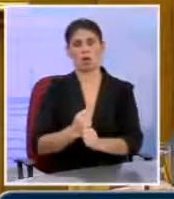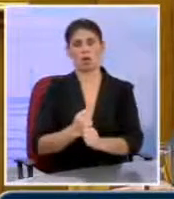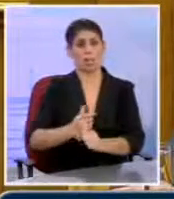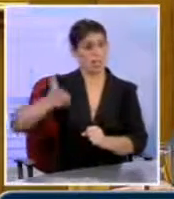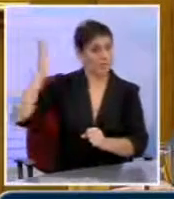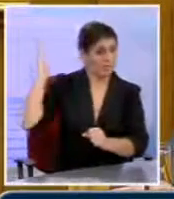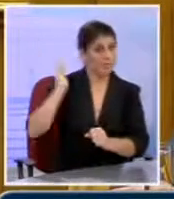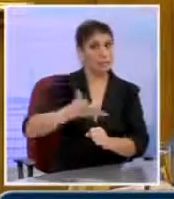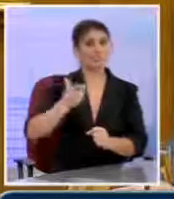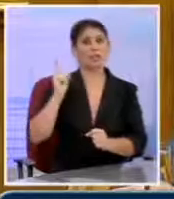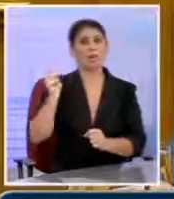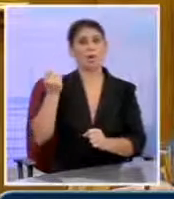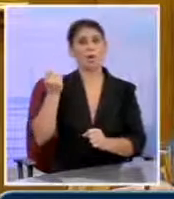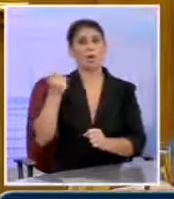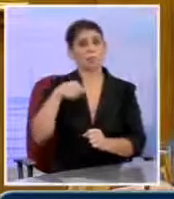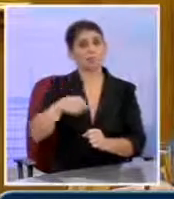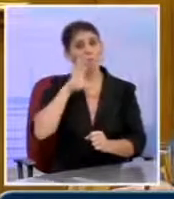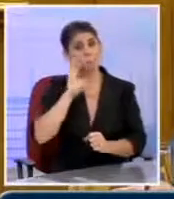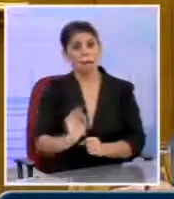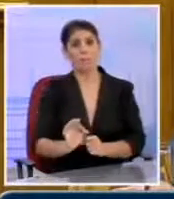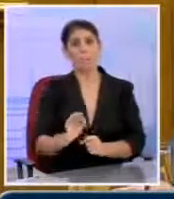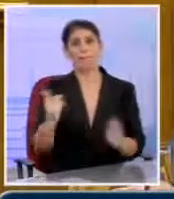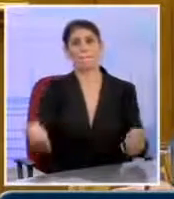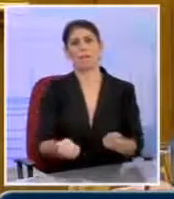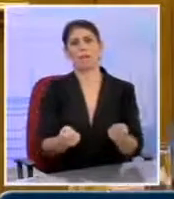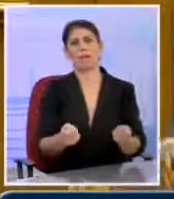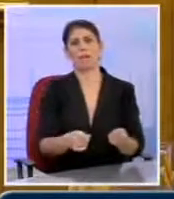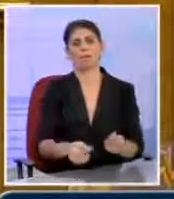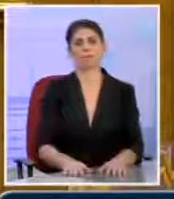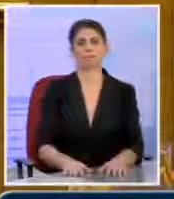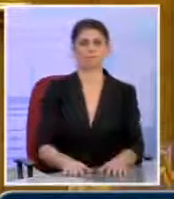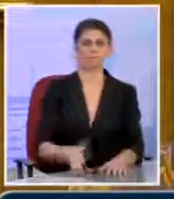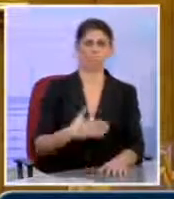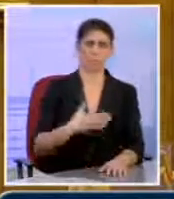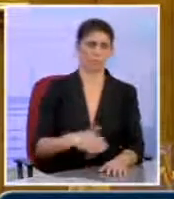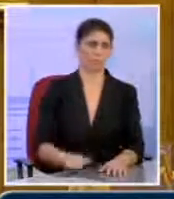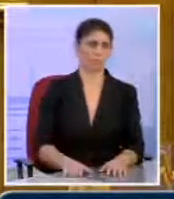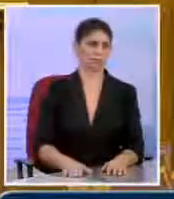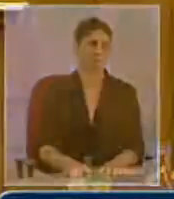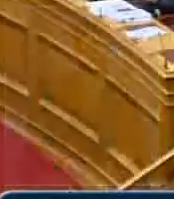Χτυπήστε το πολιτικό χρήμα εκεί που πραγματικά παράγεται. Ευχαριστώ.